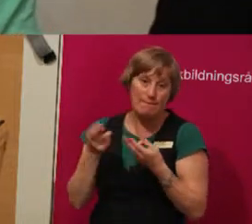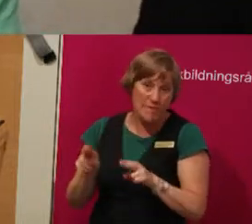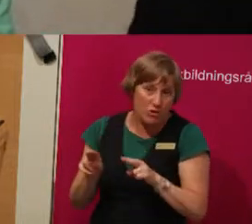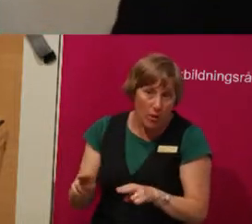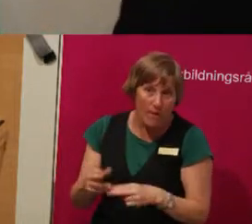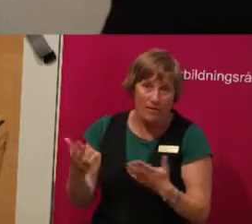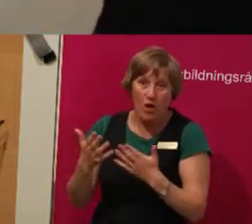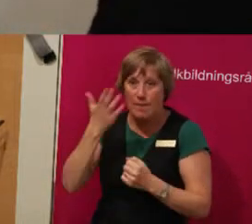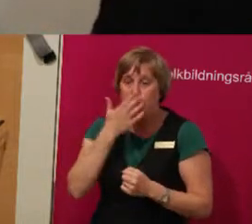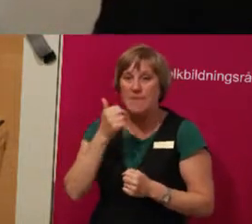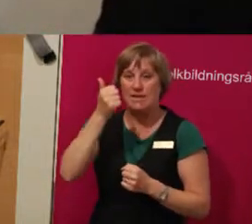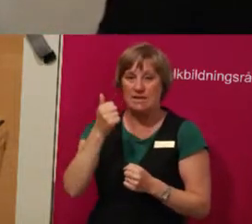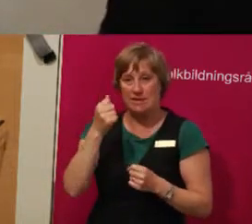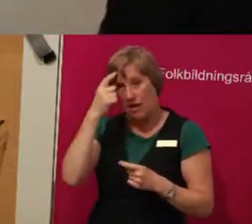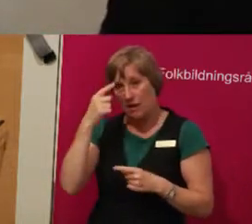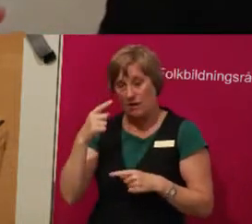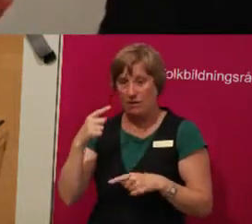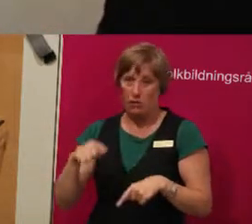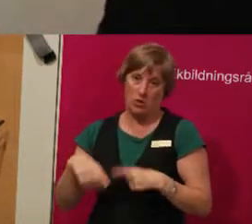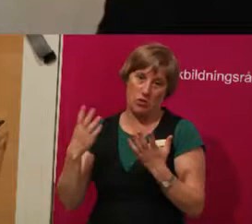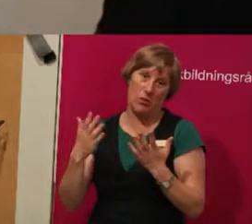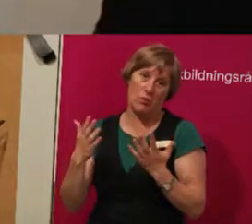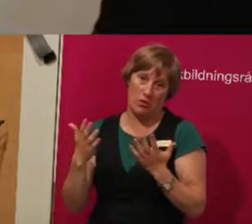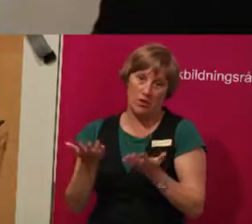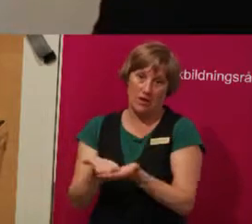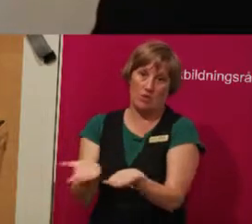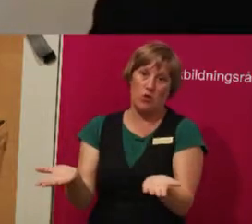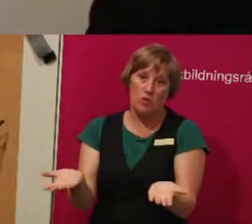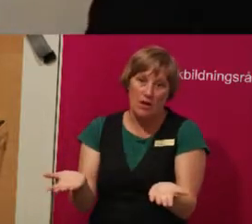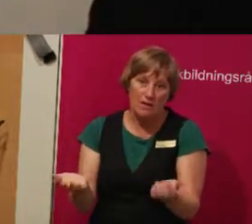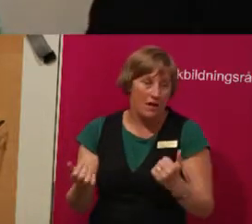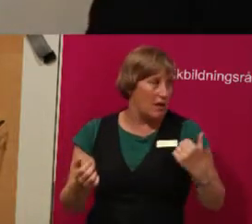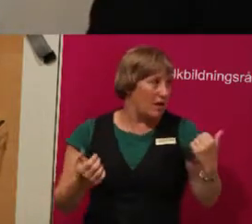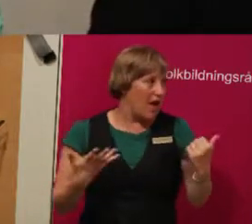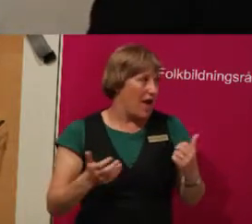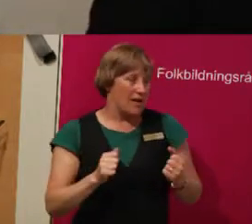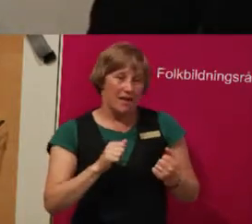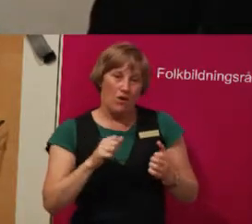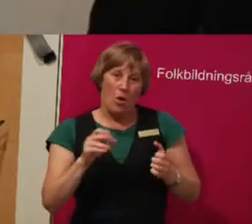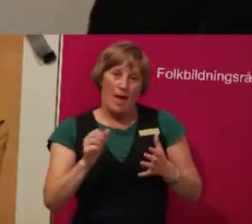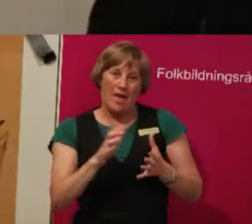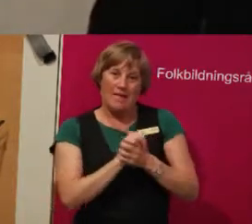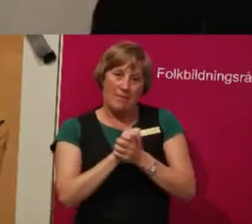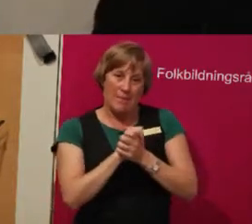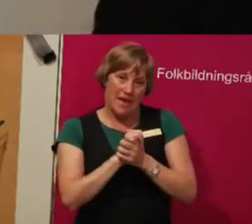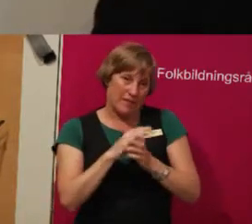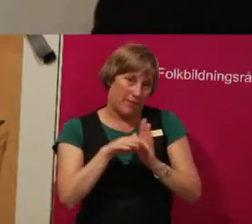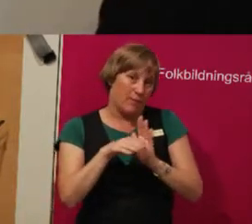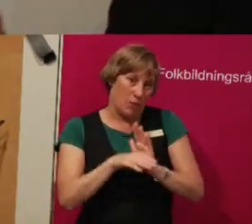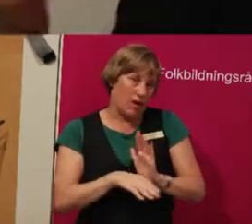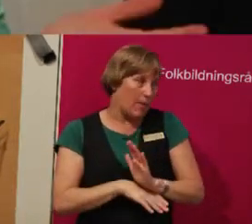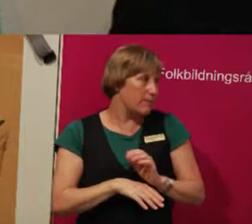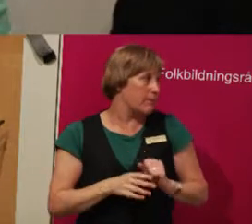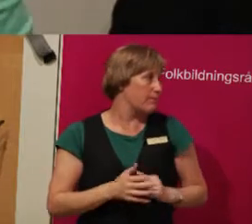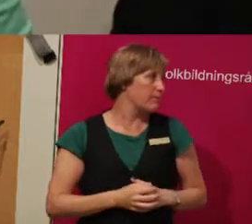kommunala kulturlivet? Det som vi är det studieförbunden program. Är det politikerna? Ja, har vi ett gemensamt programtaget så måste man också respektera det. Deltagare,